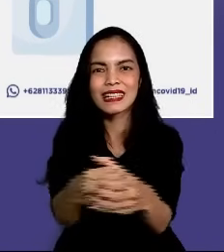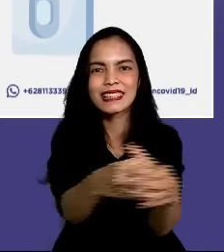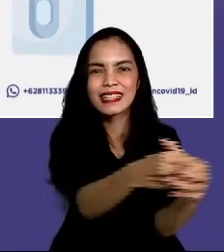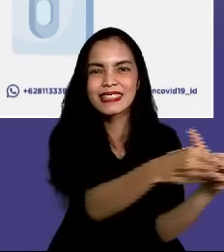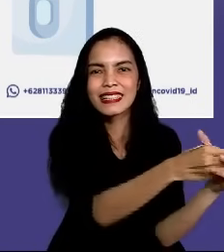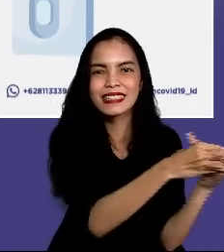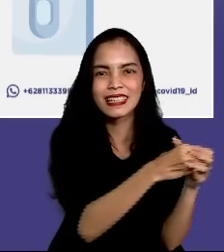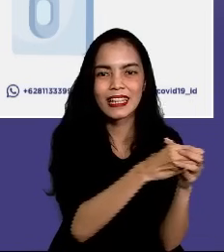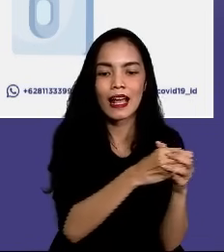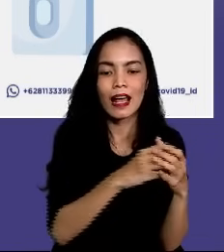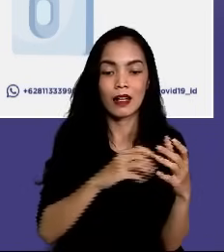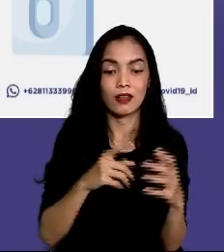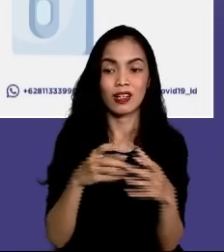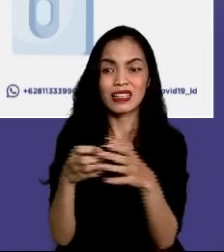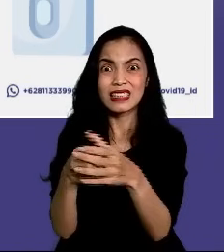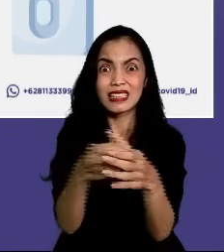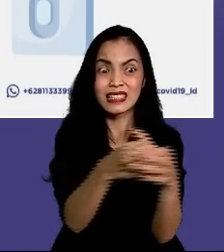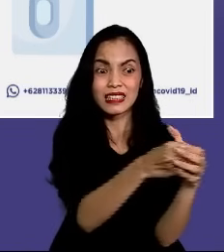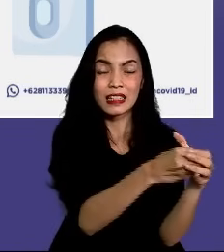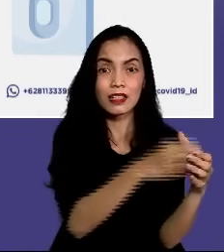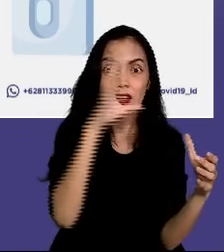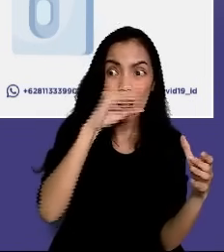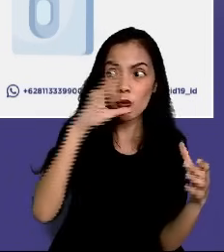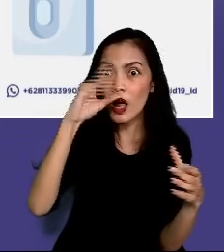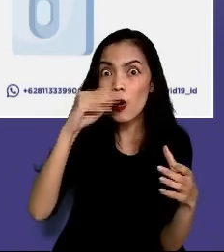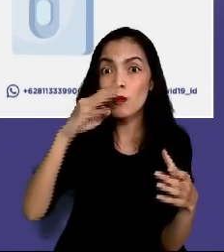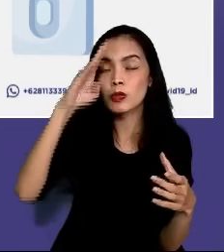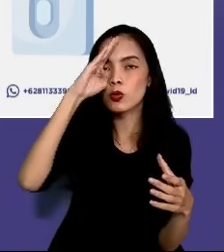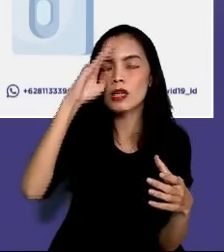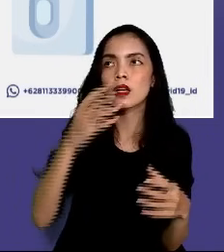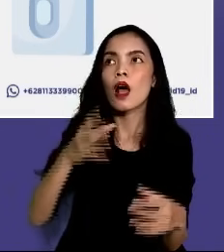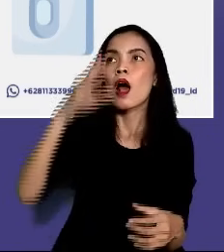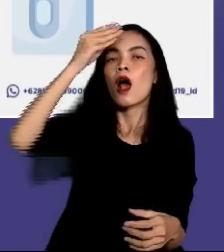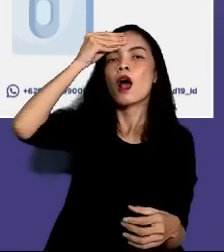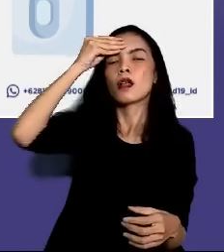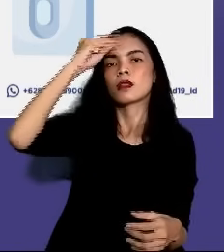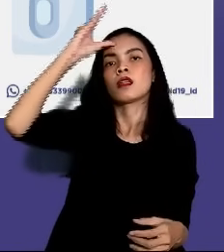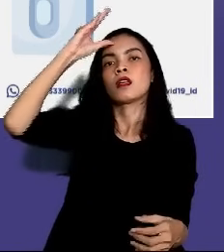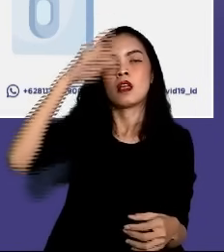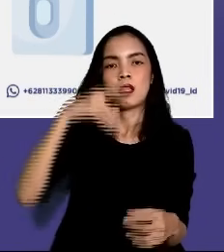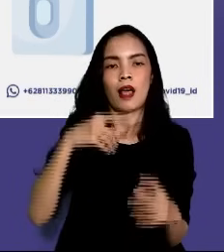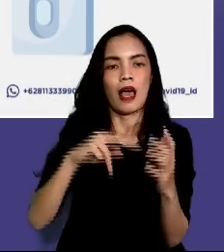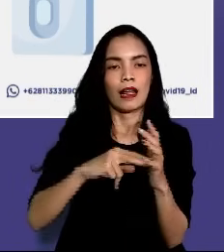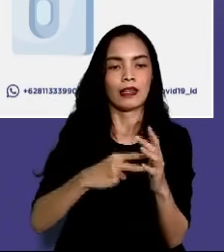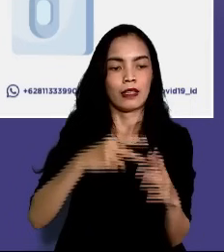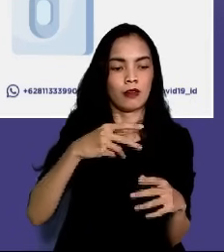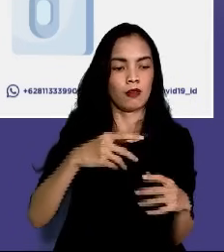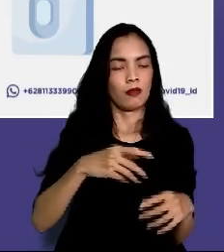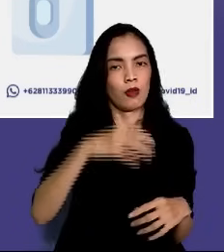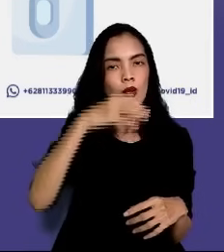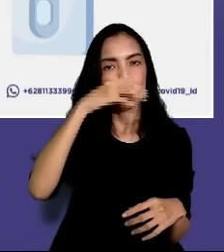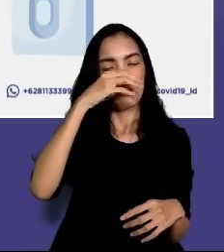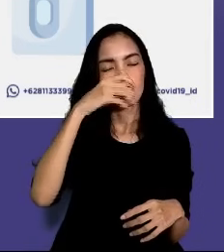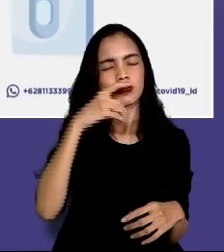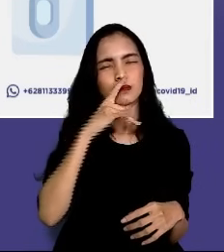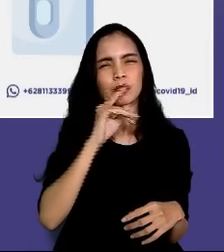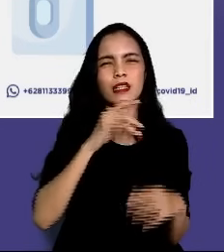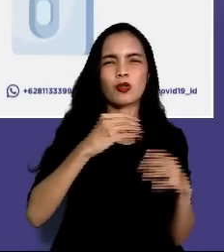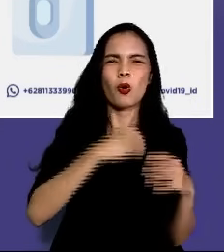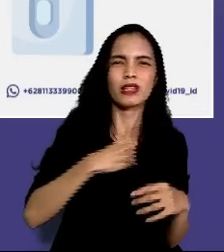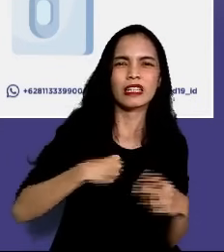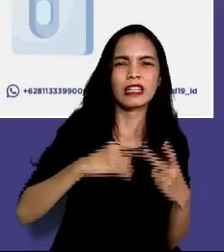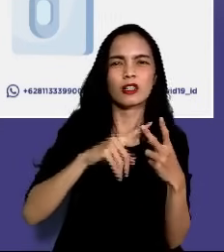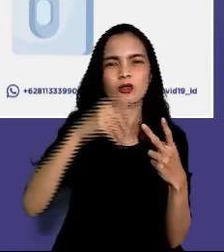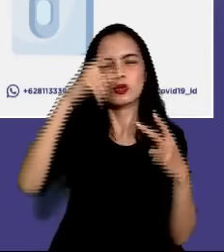mempermudah petugas di lapangan, yaitu Satgas di tingkat kelurahan atau desa, bekerja sama untuk mencapai target yang